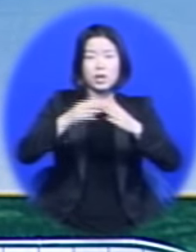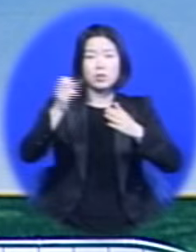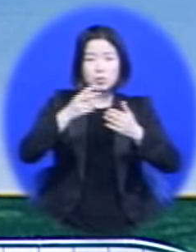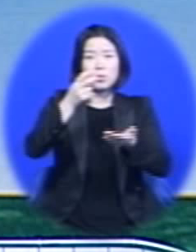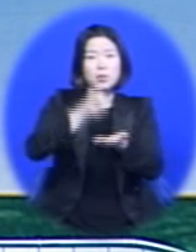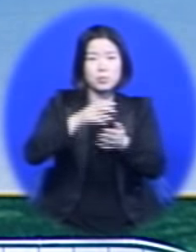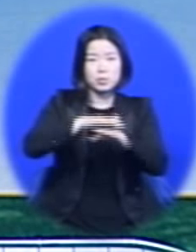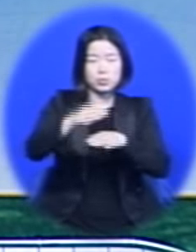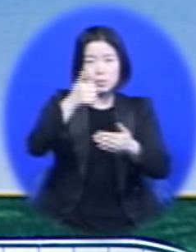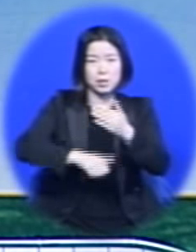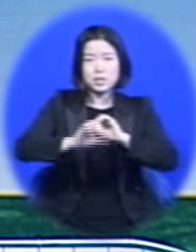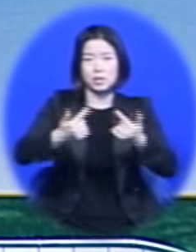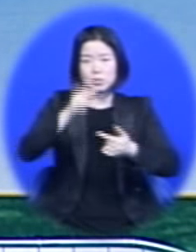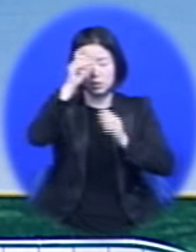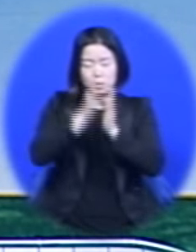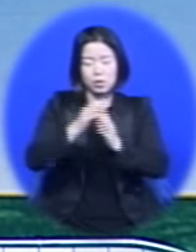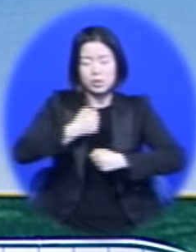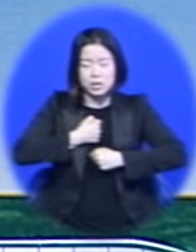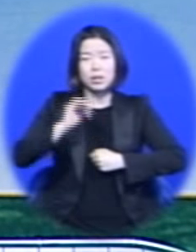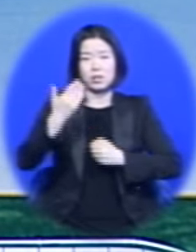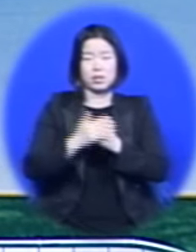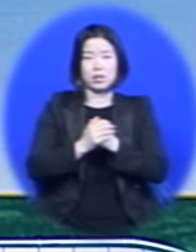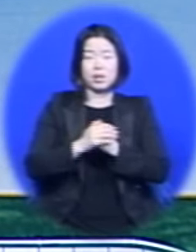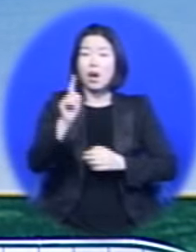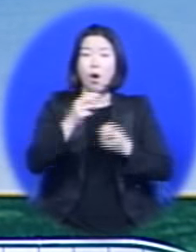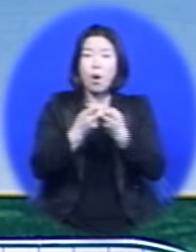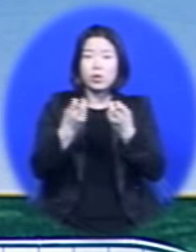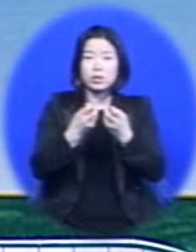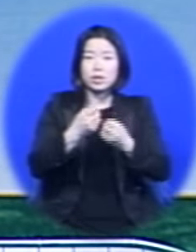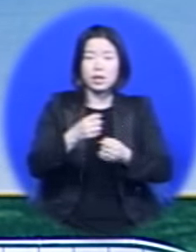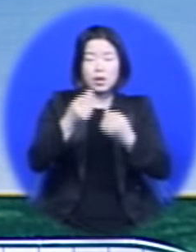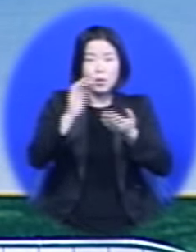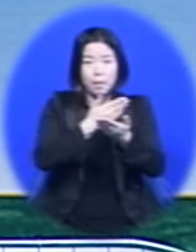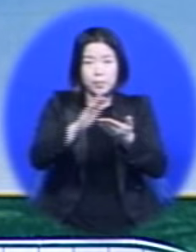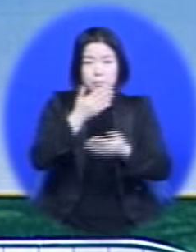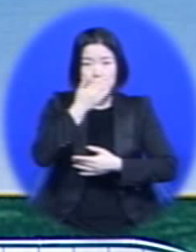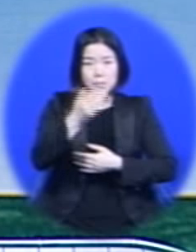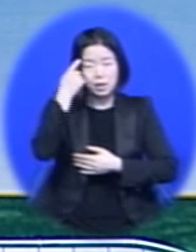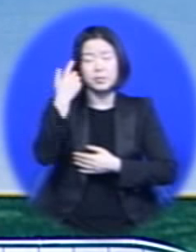여러분들이 기도하고 지켜야 하는데 그러면 어떻게 해야 분별할 수 있는 거죠?